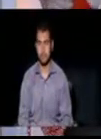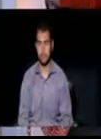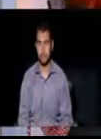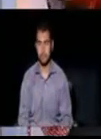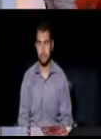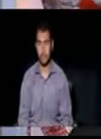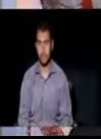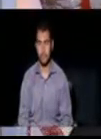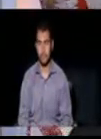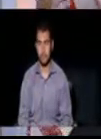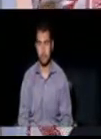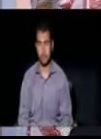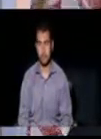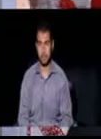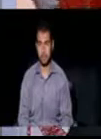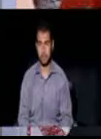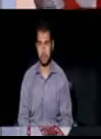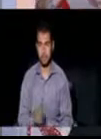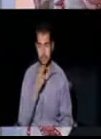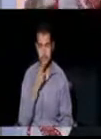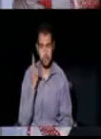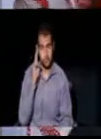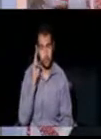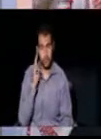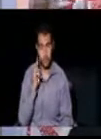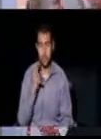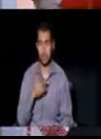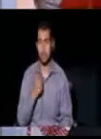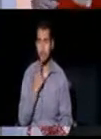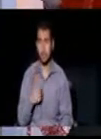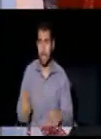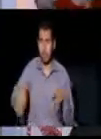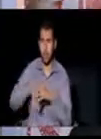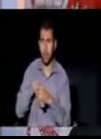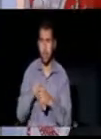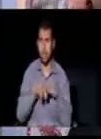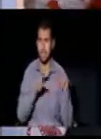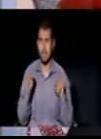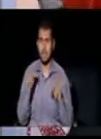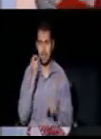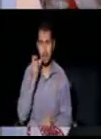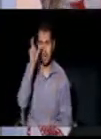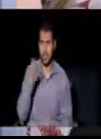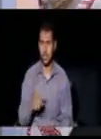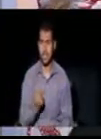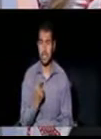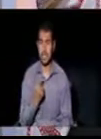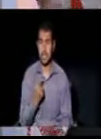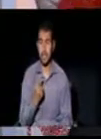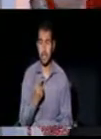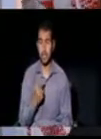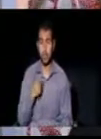ما شاء الله، اصلا الصم عندهم مهارات جامده في الكوره، مهارات في الرسم، مهارات